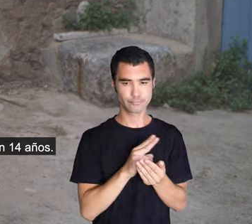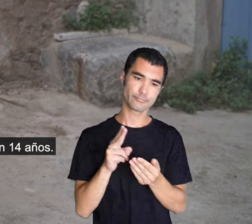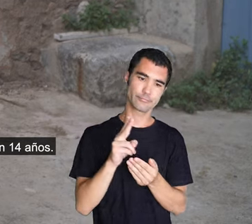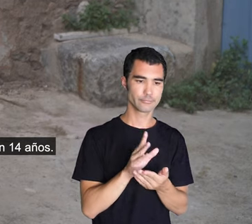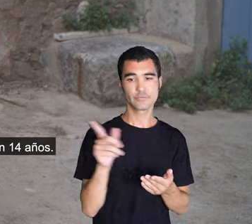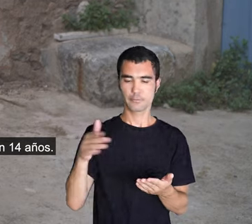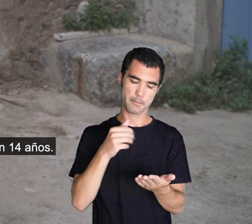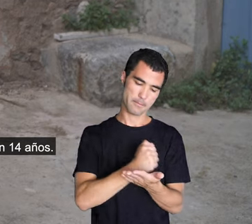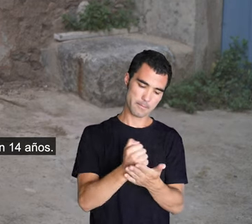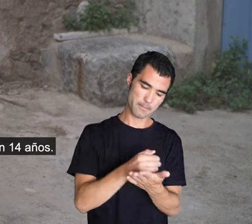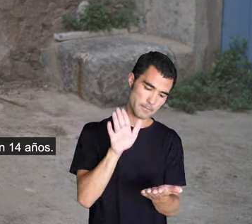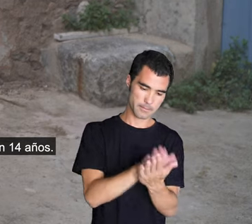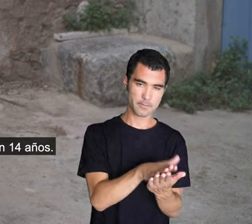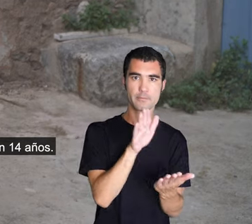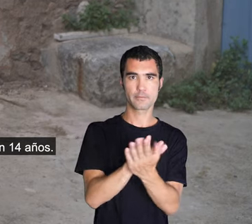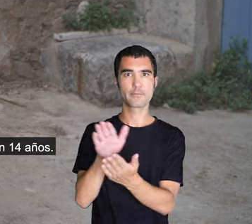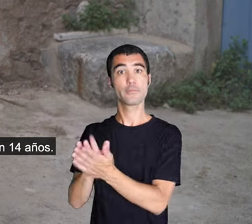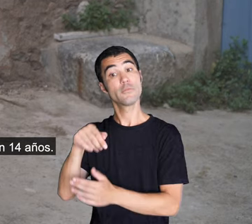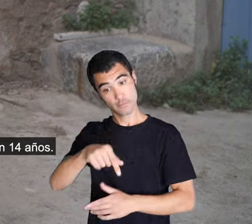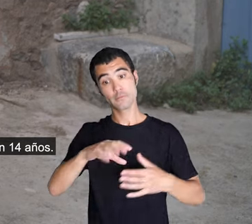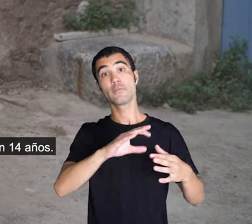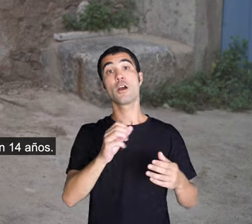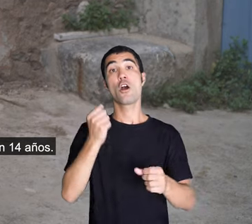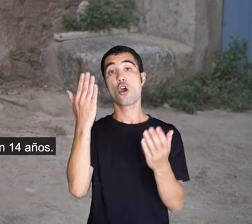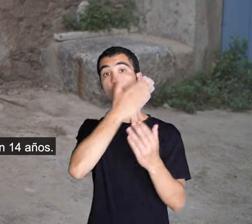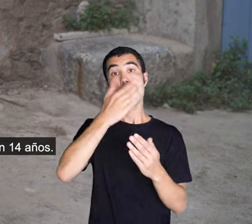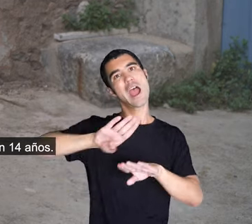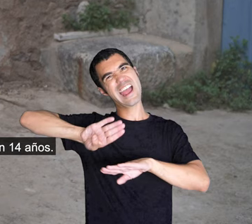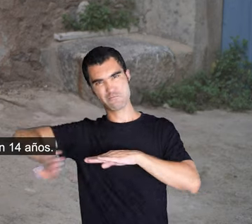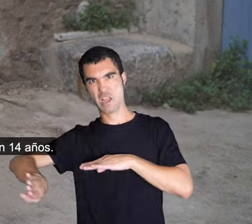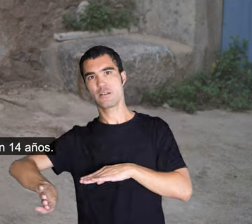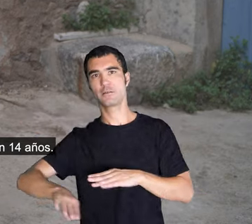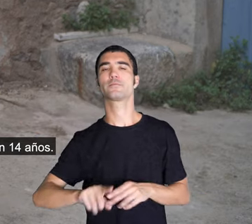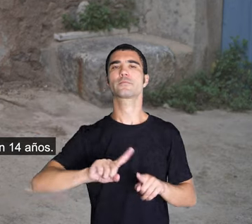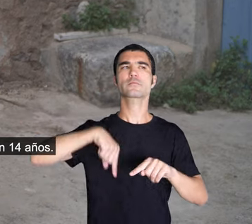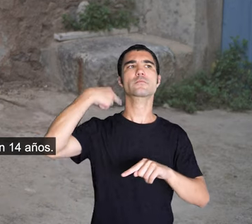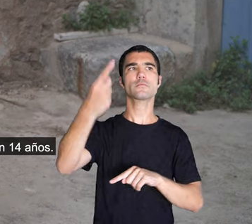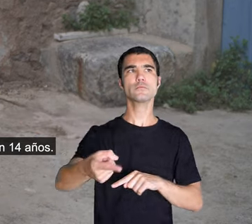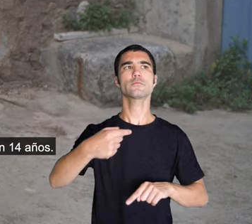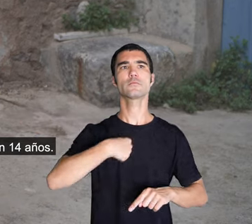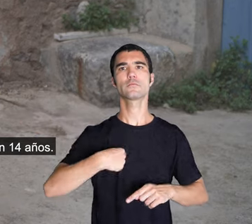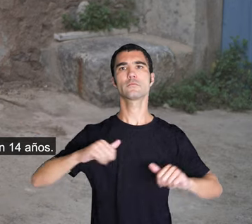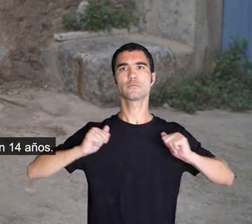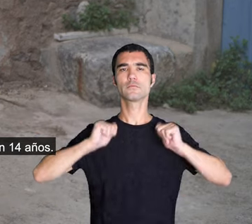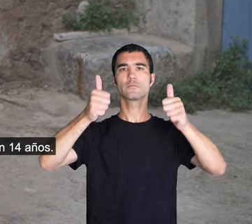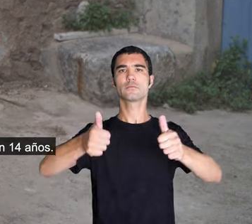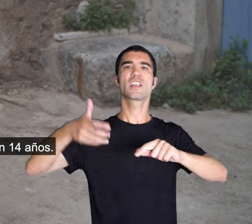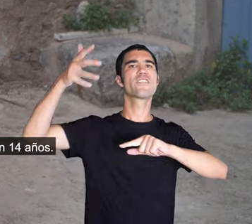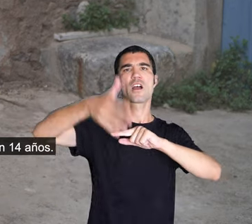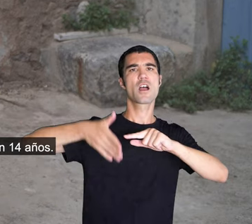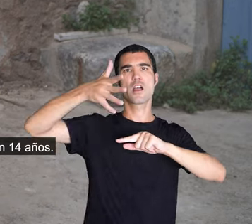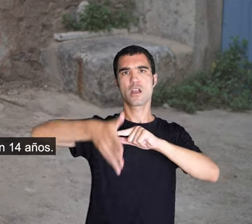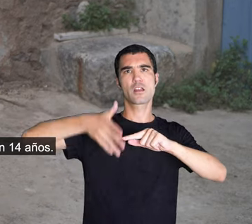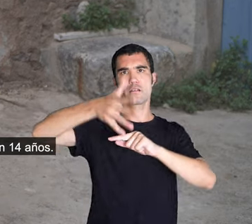pegament... També això, part de l'escola. i després vaig començar a la fàbrica,